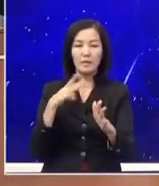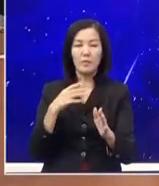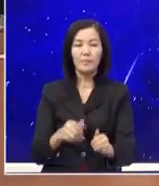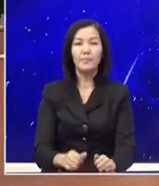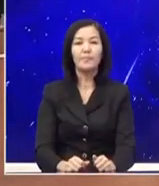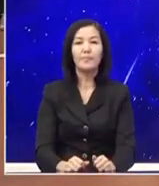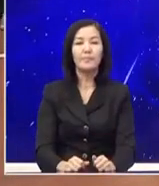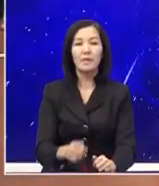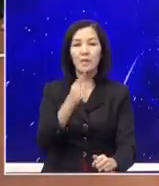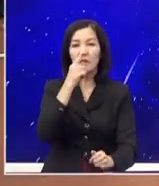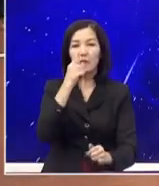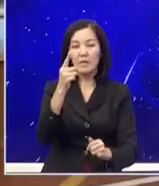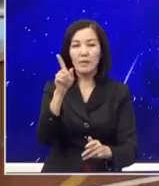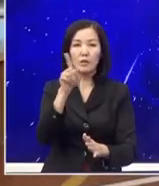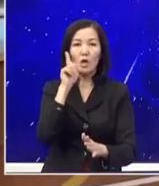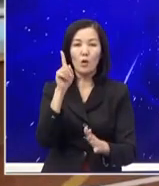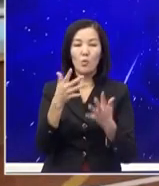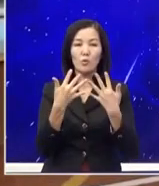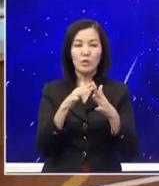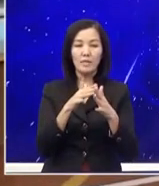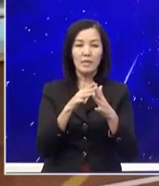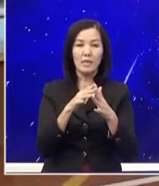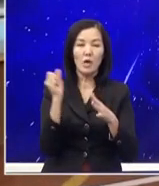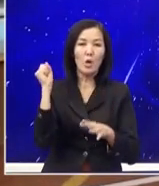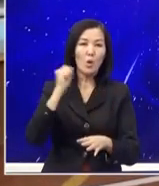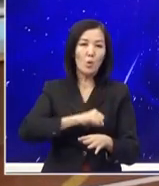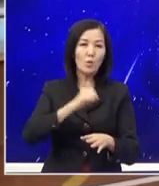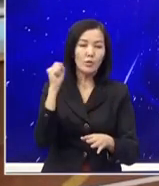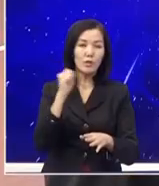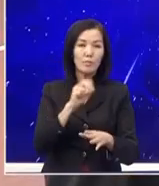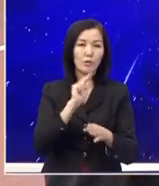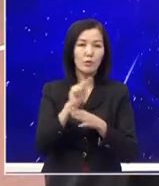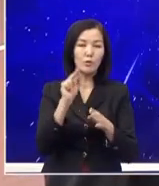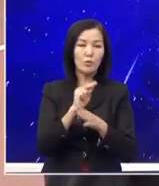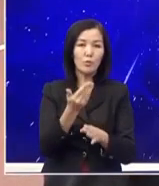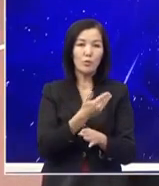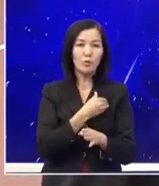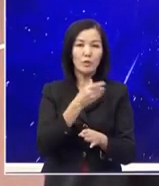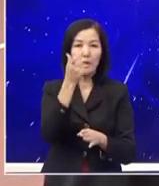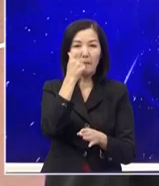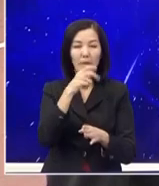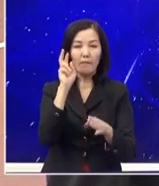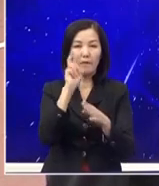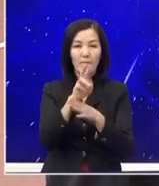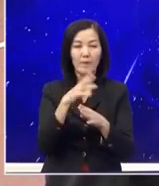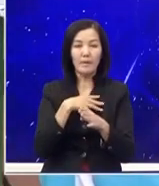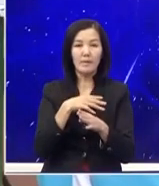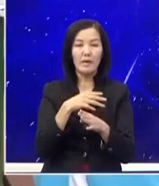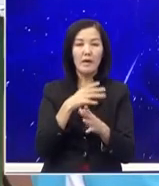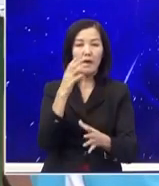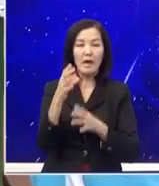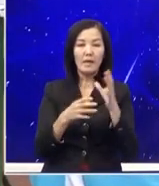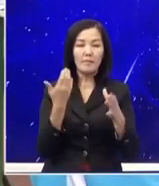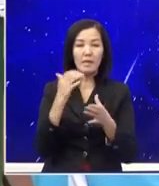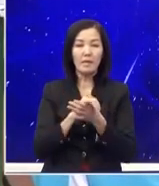Әбдәулет Астанов Шалғайдағы аймақ жастарынан қол күрес шеберін шығаруды көздейді. Жаркент өңіріне келуінің себебі де осы. Бұл аудан әлемге есімі